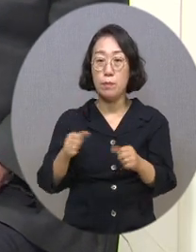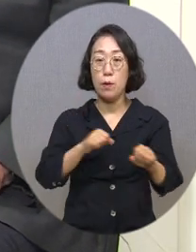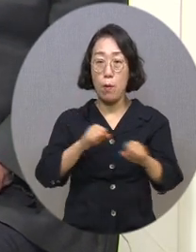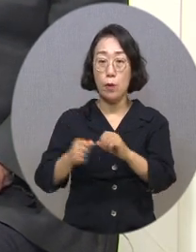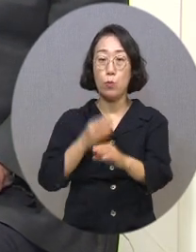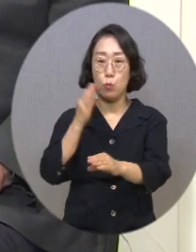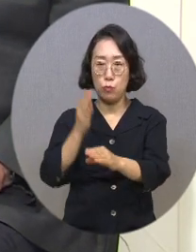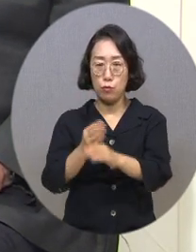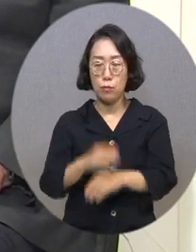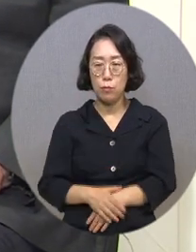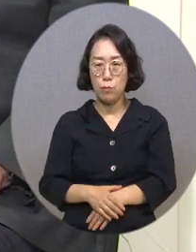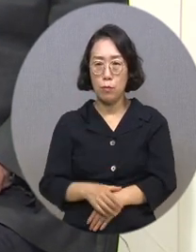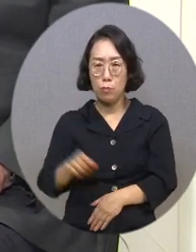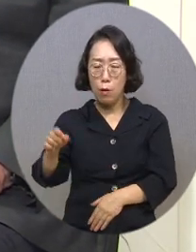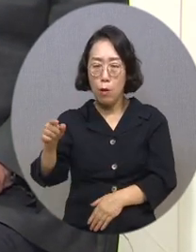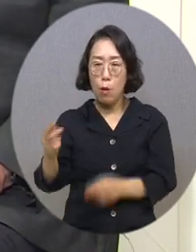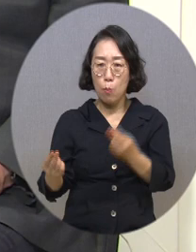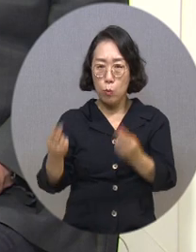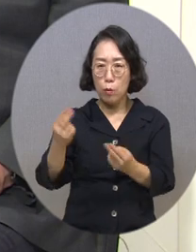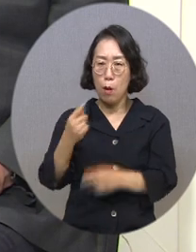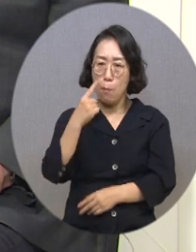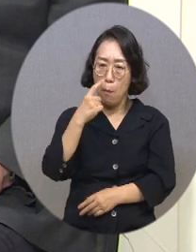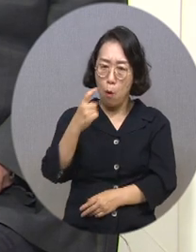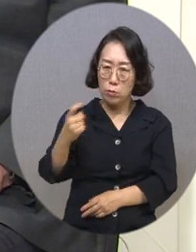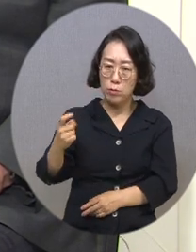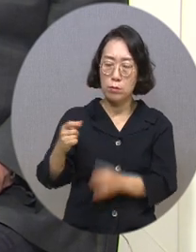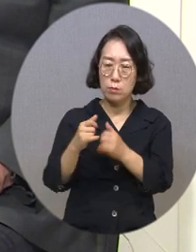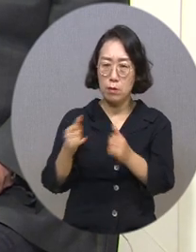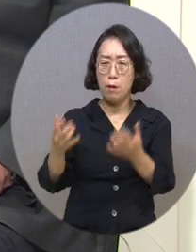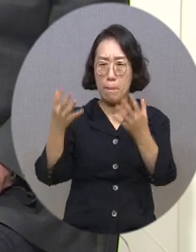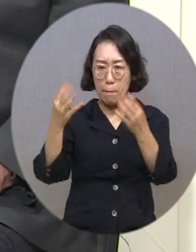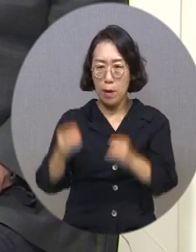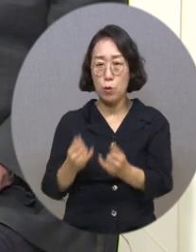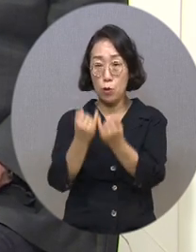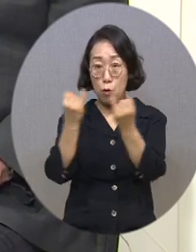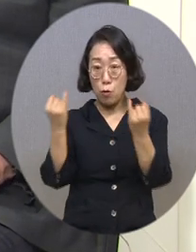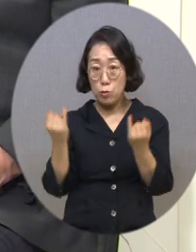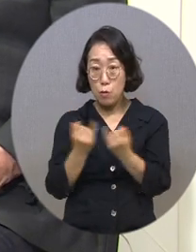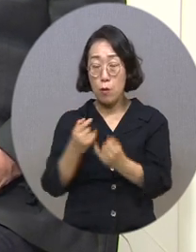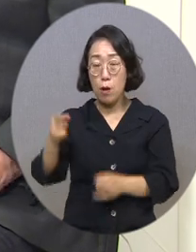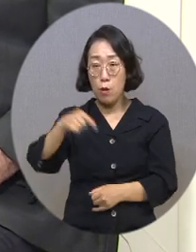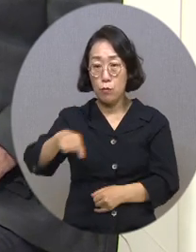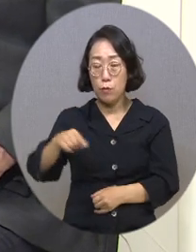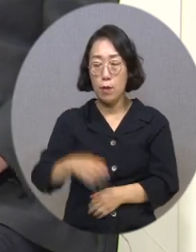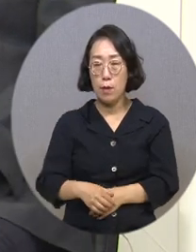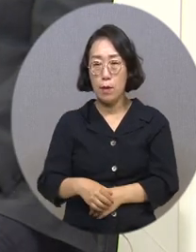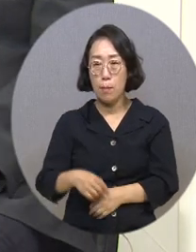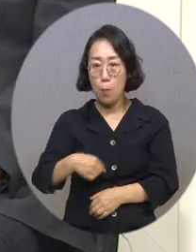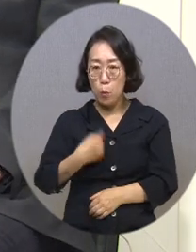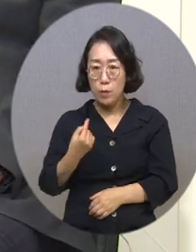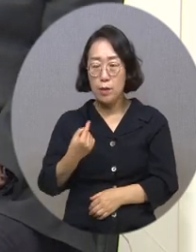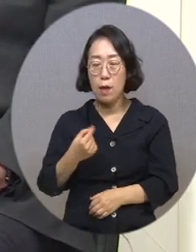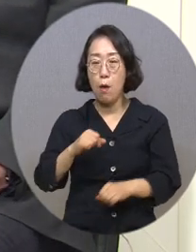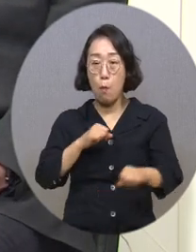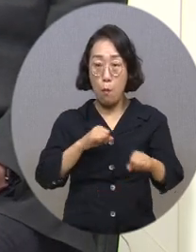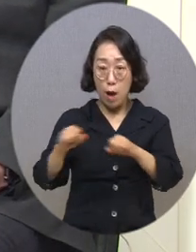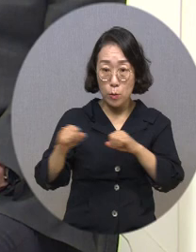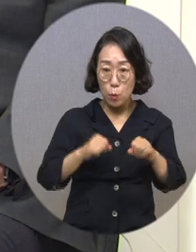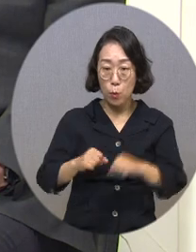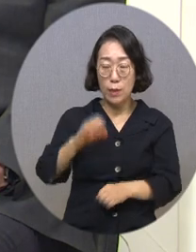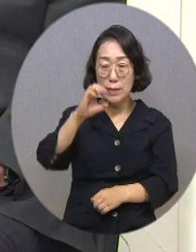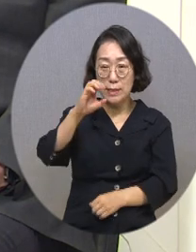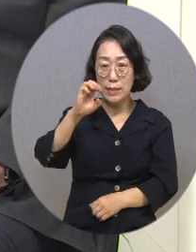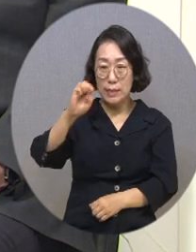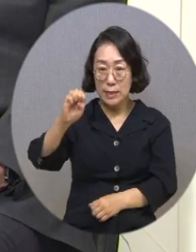하고 있는데 저보다 더 멋진 분들이 되게 많으신 거예요. 여성분들 중에서 나만의 일을 찾아서 하시는